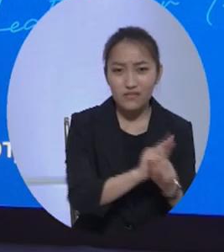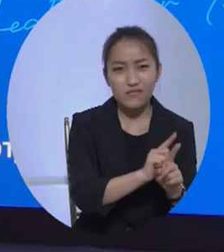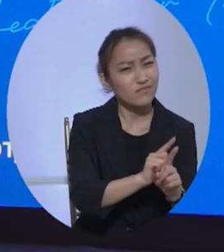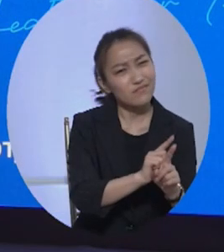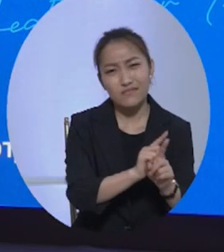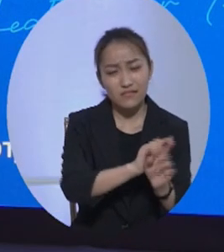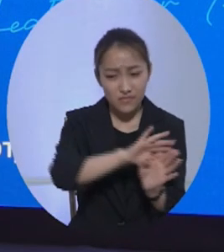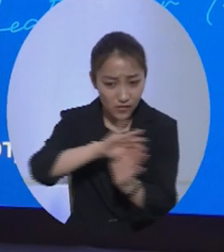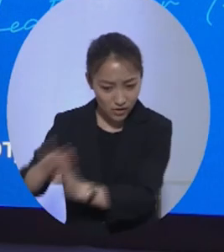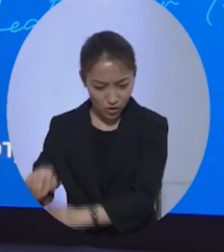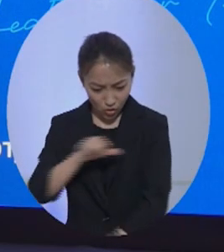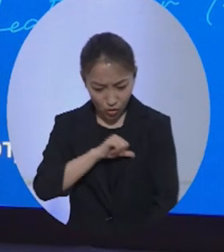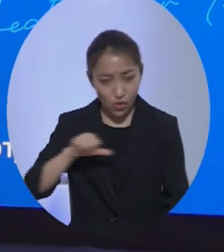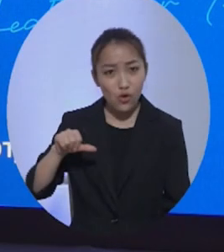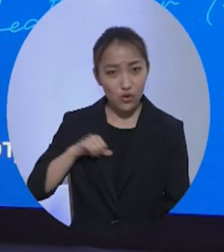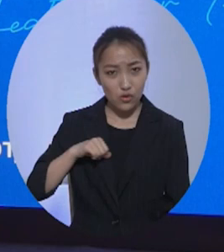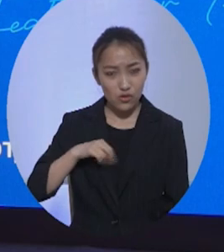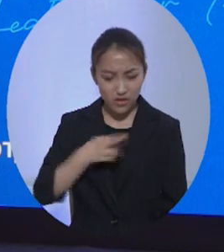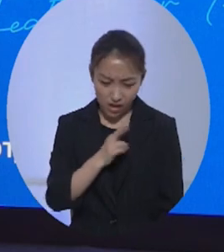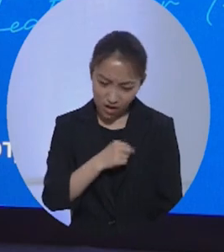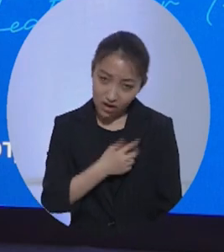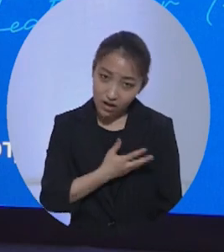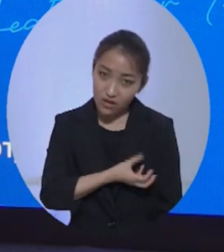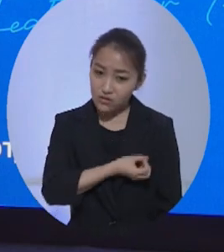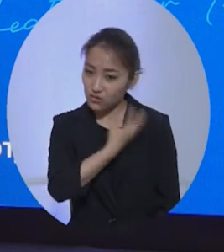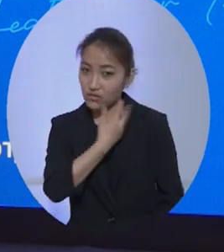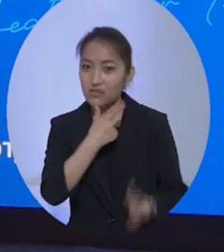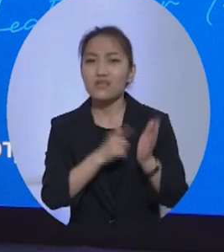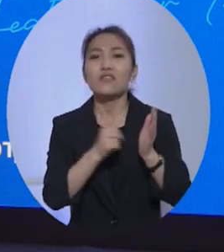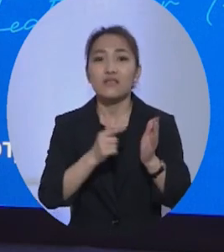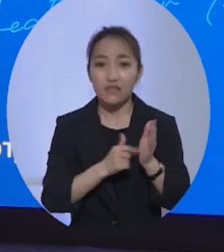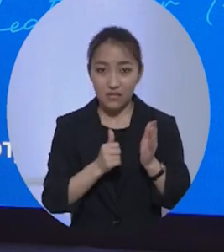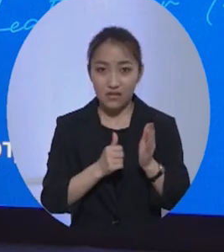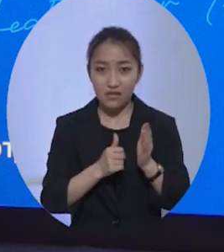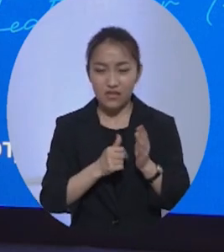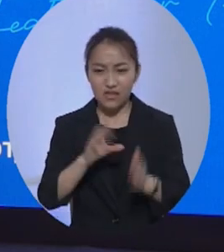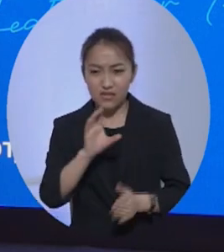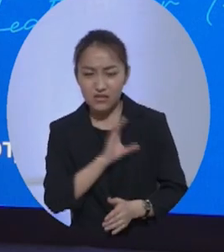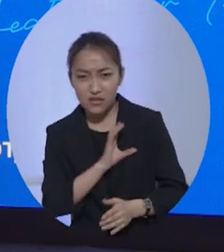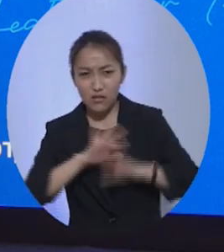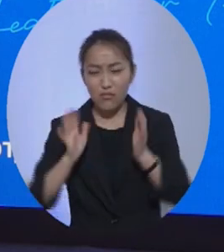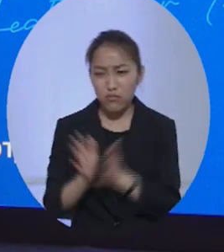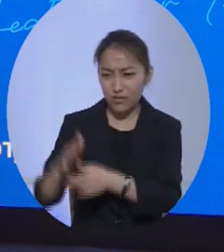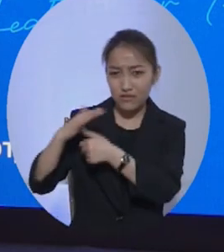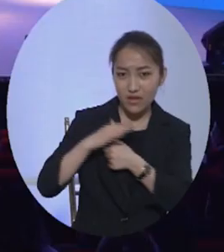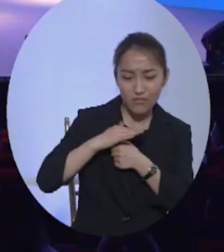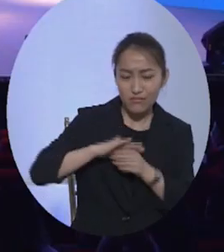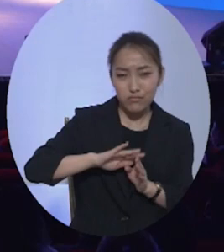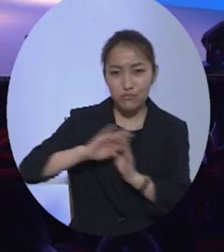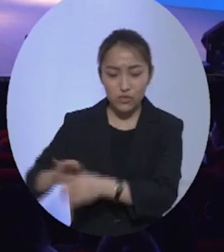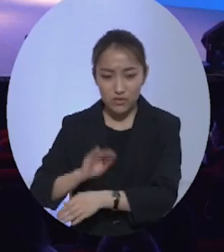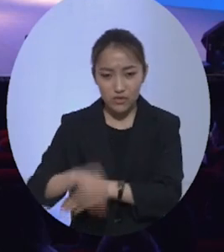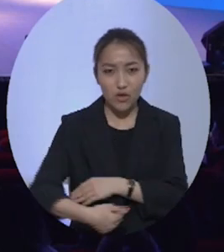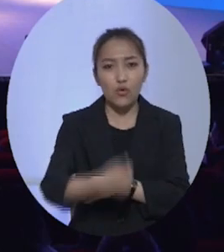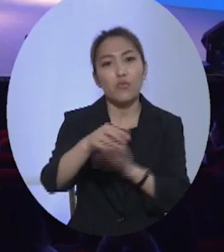одоо сонсоод байхад өөрийнхөө хүссэн юмтай байхад бид сэтгэл зүйн тэр одоо дарамт зовлон гол даван гарах боломж нь байдаг